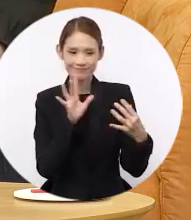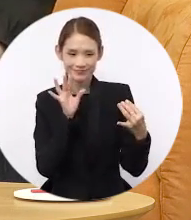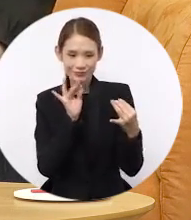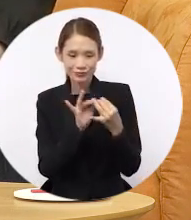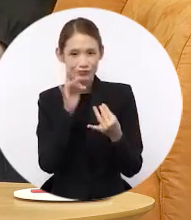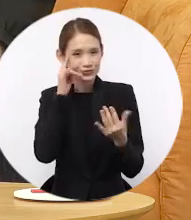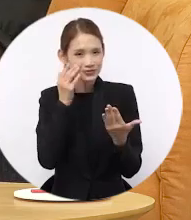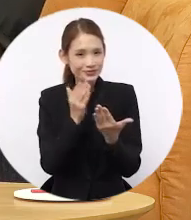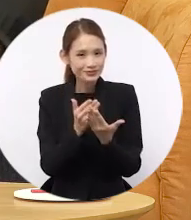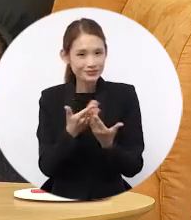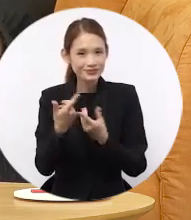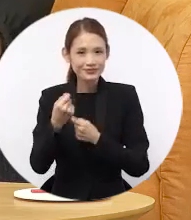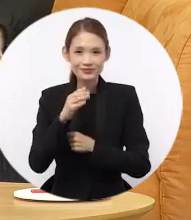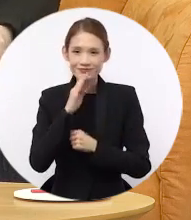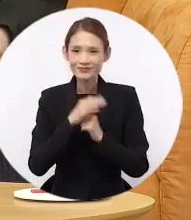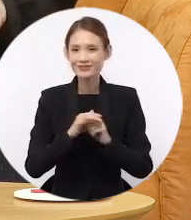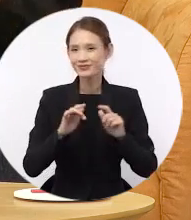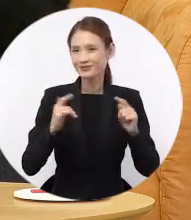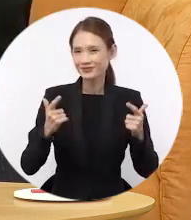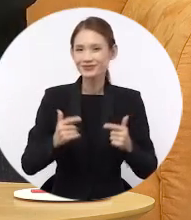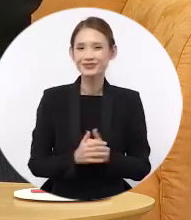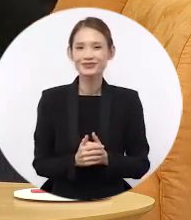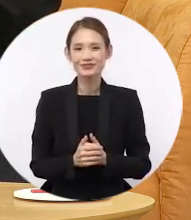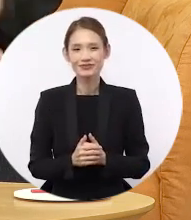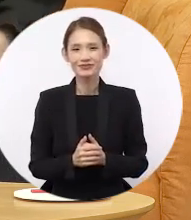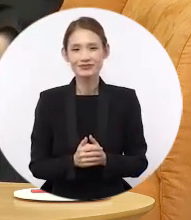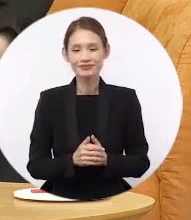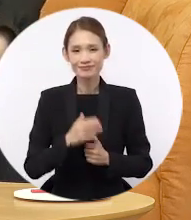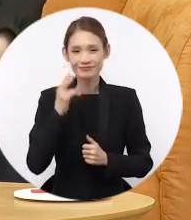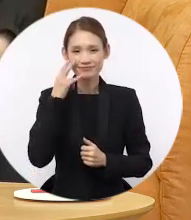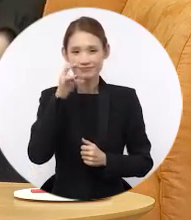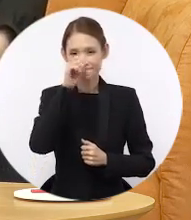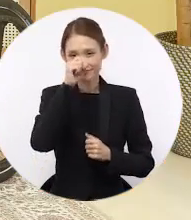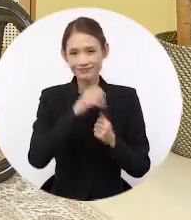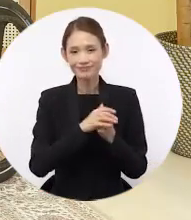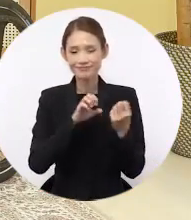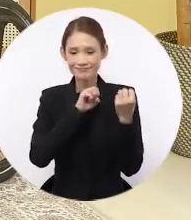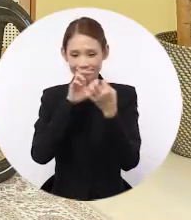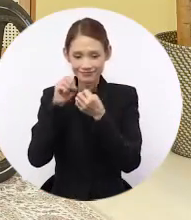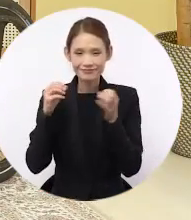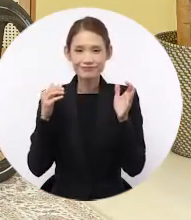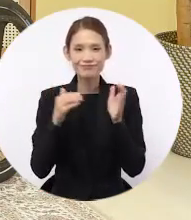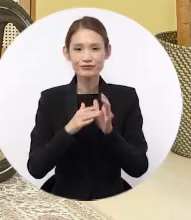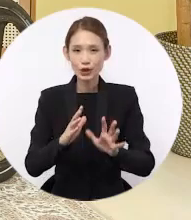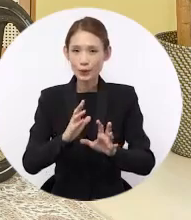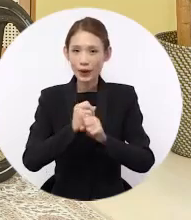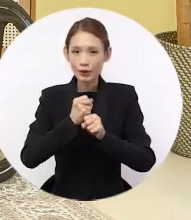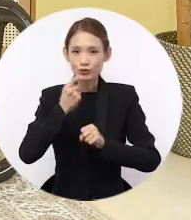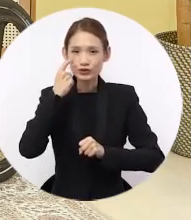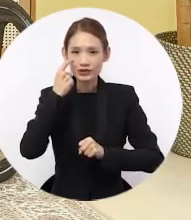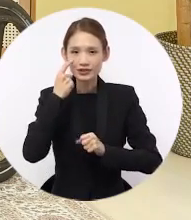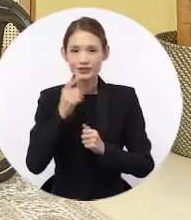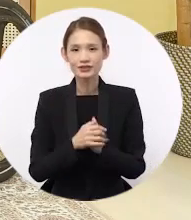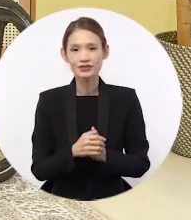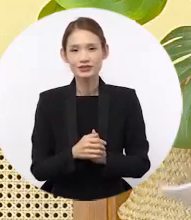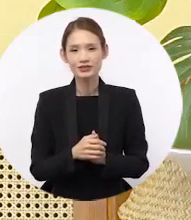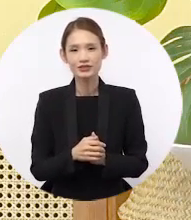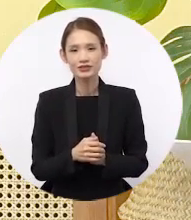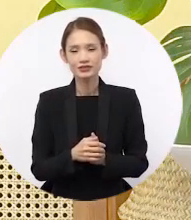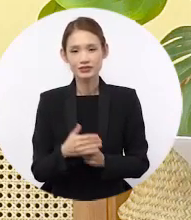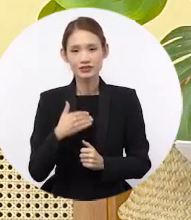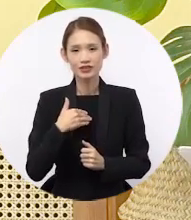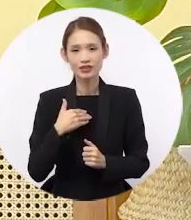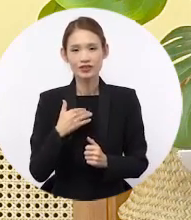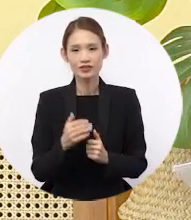밸런스 맞추려고 한 소리 한번 해줬다가 지금 아니에요. 네, 좋습니다. 이렇게 또 얘기 나누는데 뭐 마무리하고 싶은 얘기나 이런